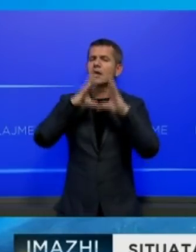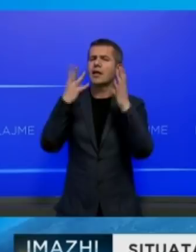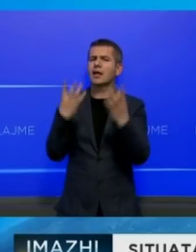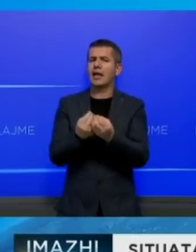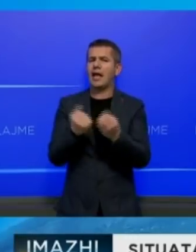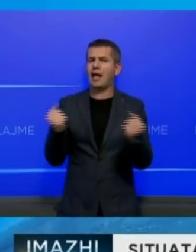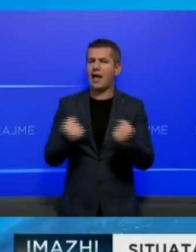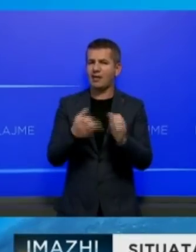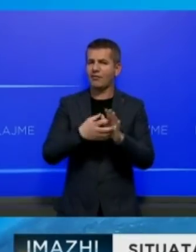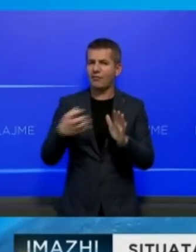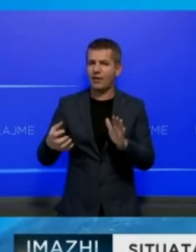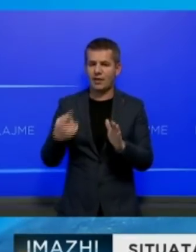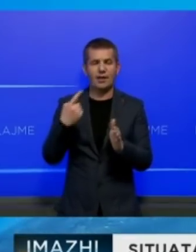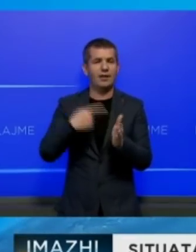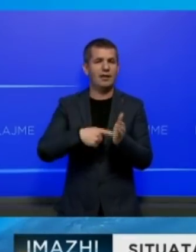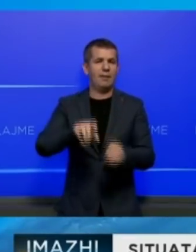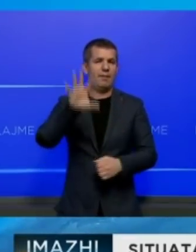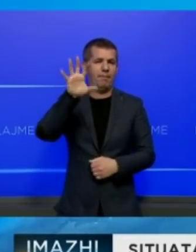rasteve aktive është